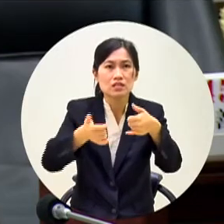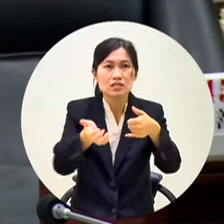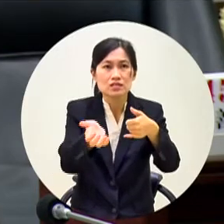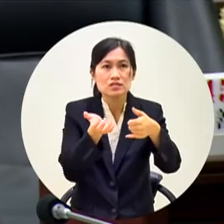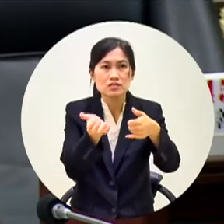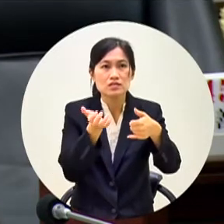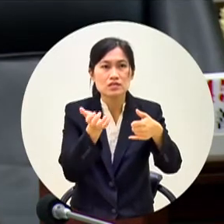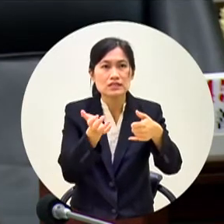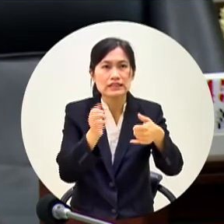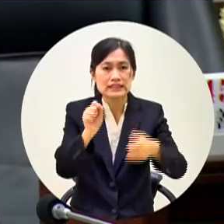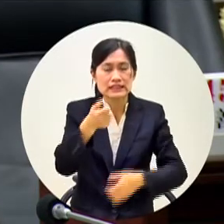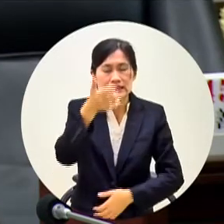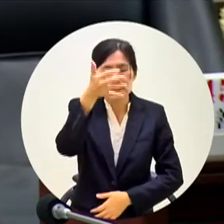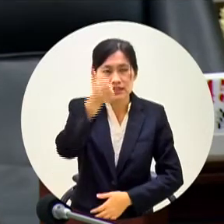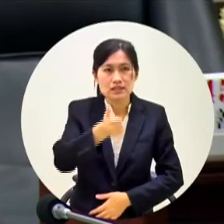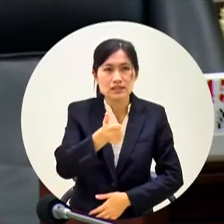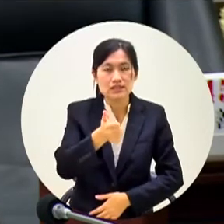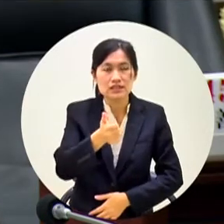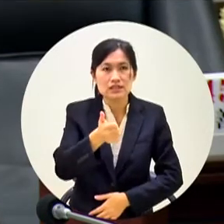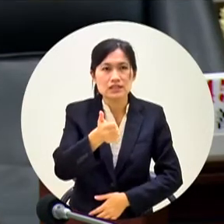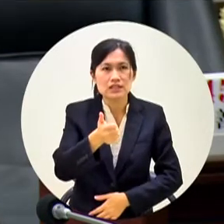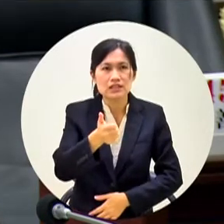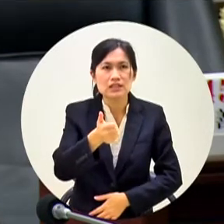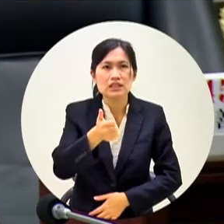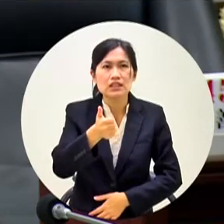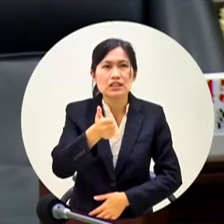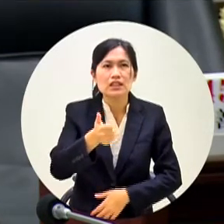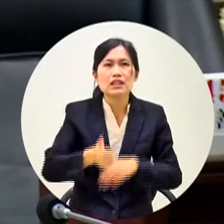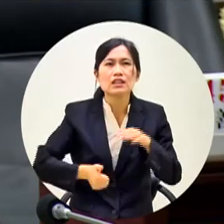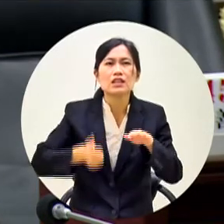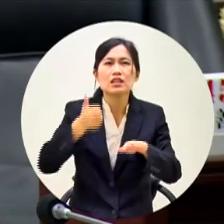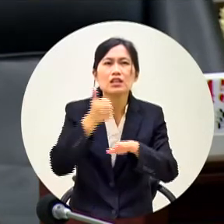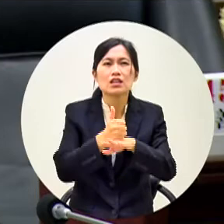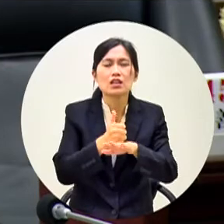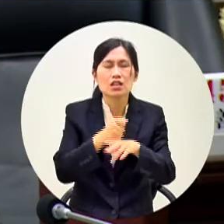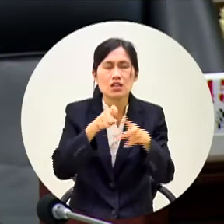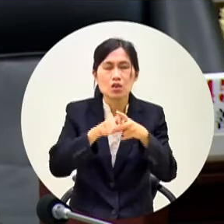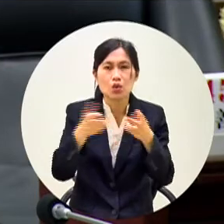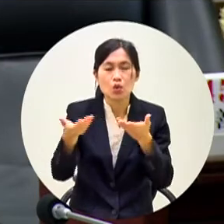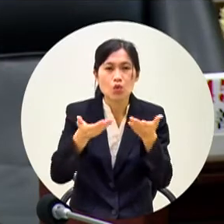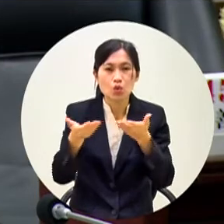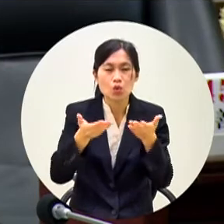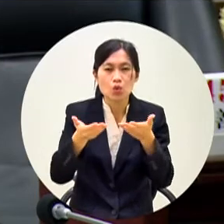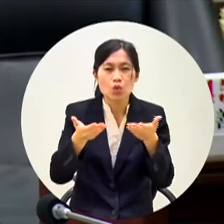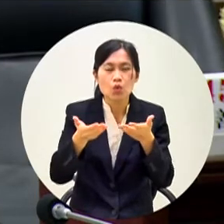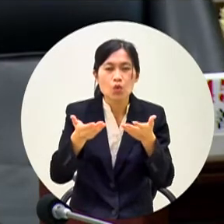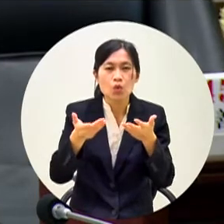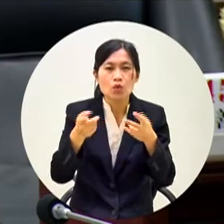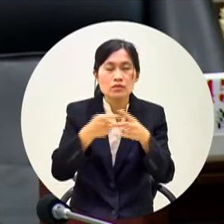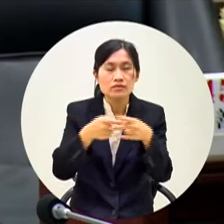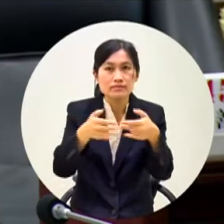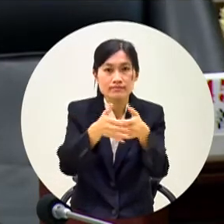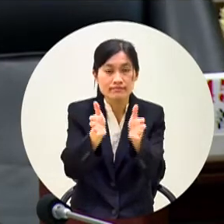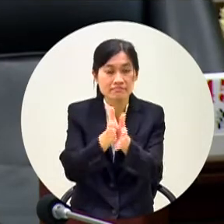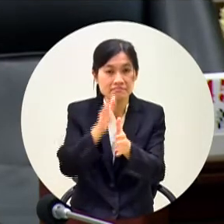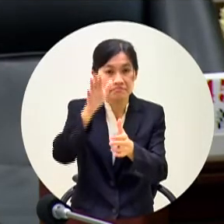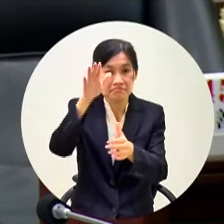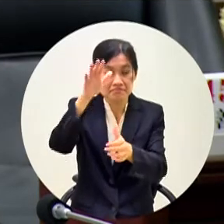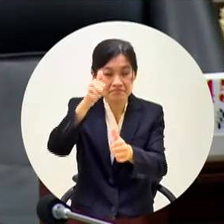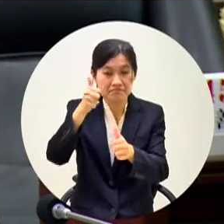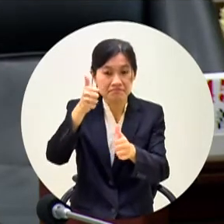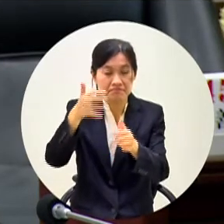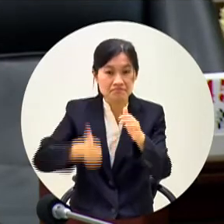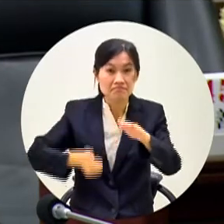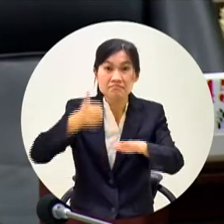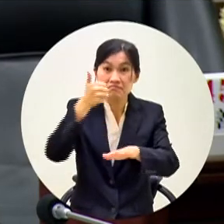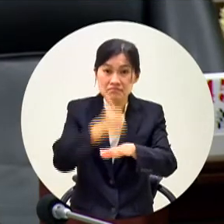安尼议长吼担任着安尼干务局小组哦，下落召集人的时阵，你嘛有去会